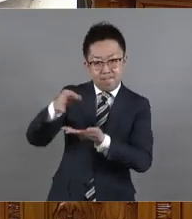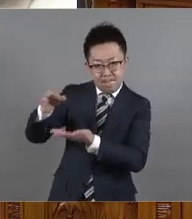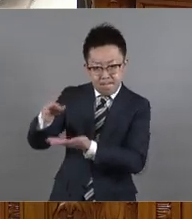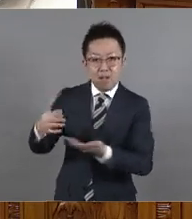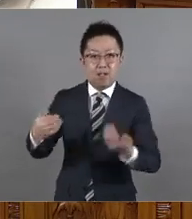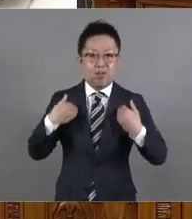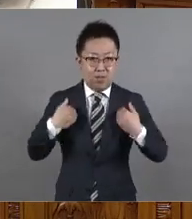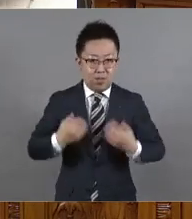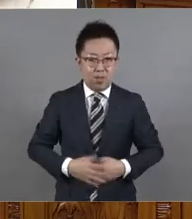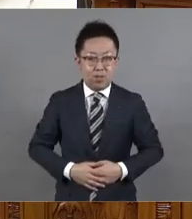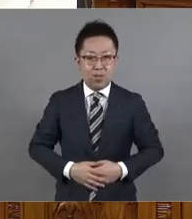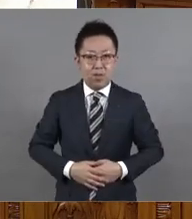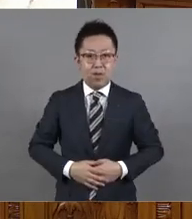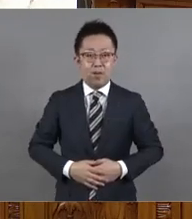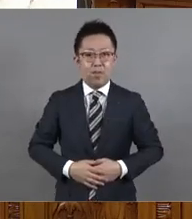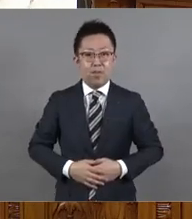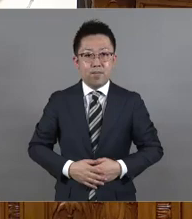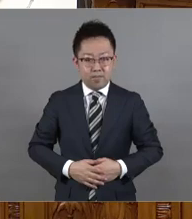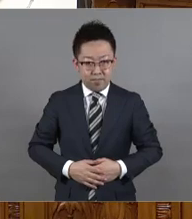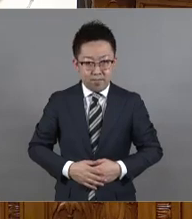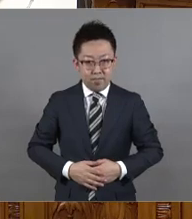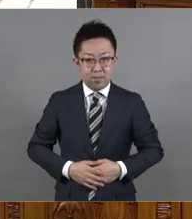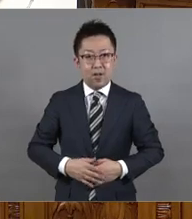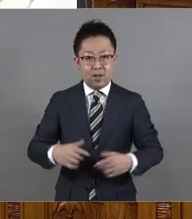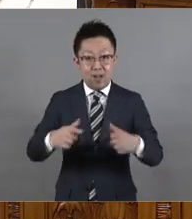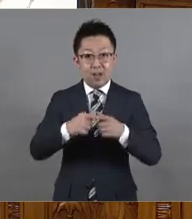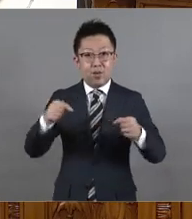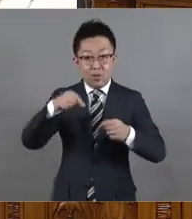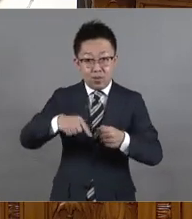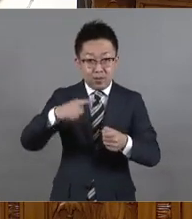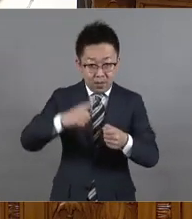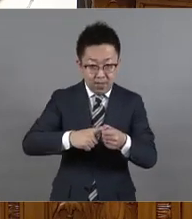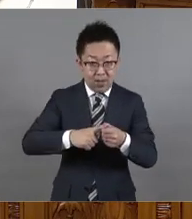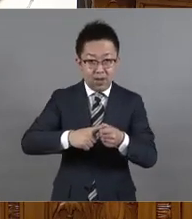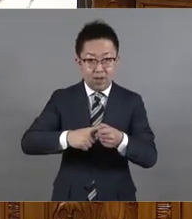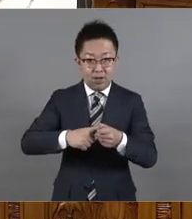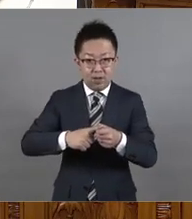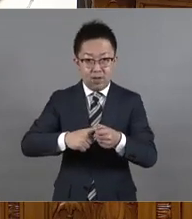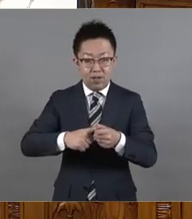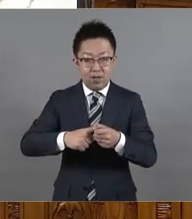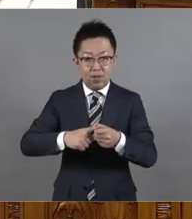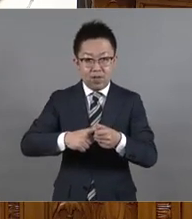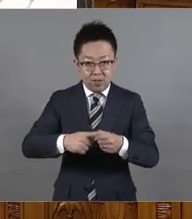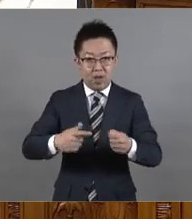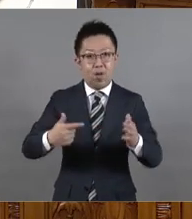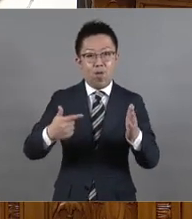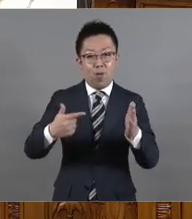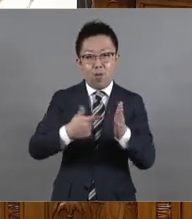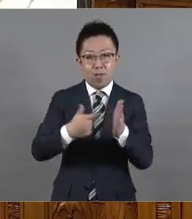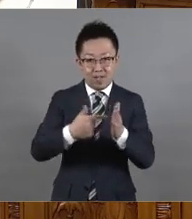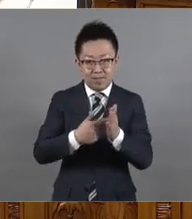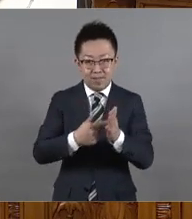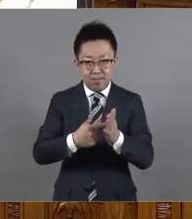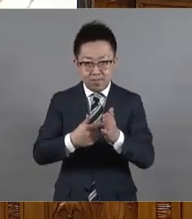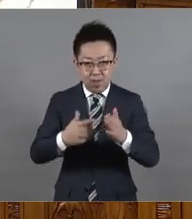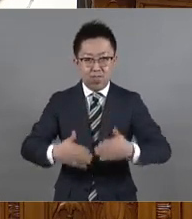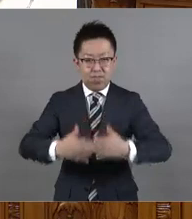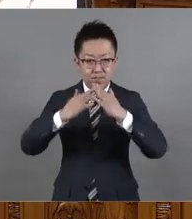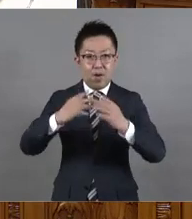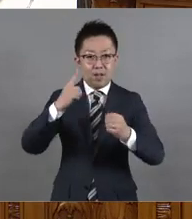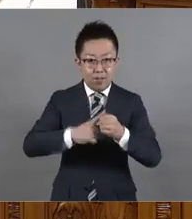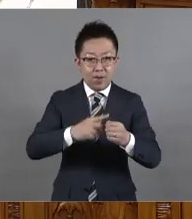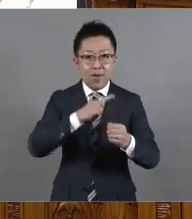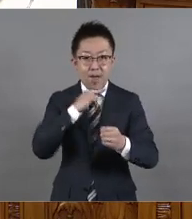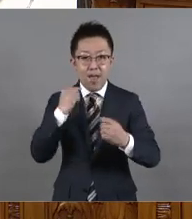重要です対日直接投資の一層の促進に向け法人設立手続きのオンライン化英語化に